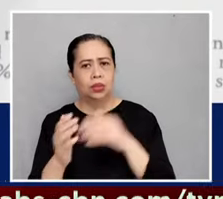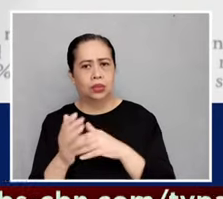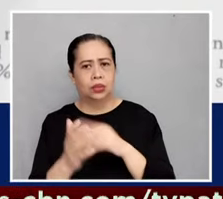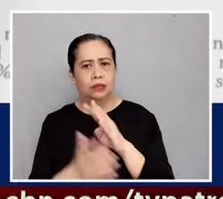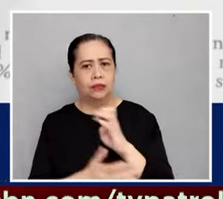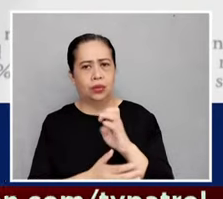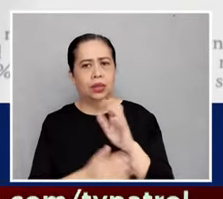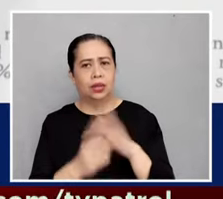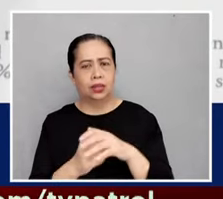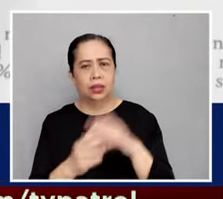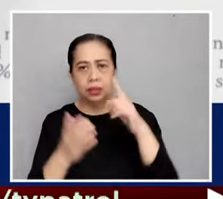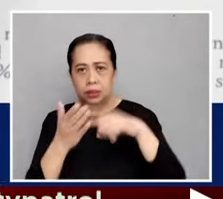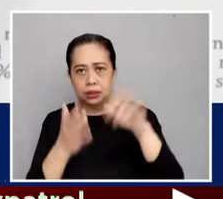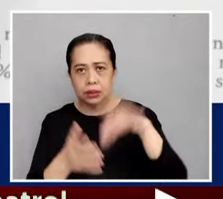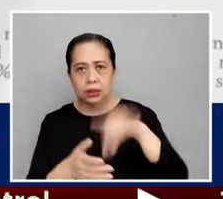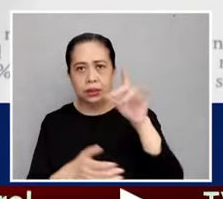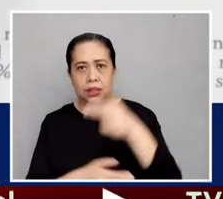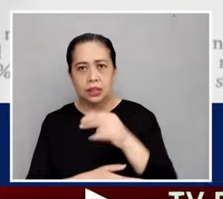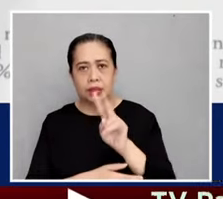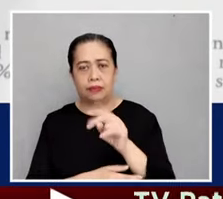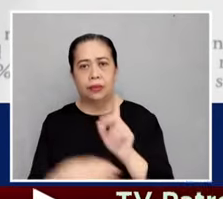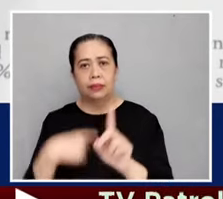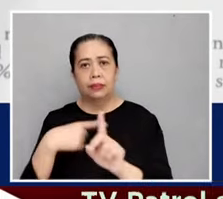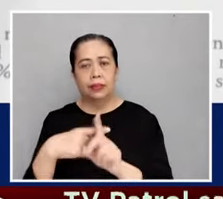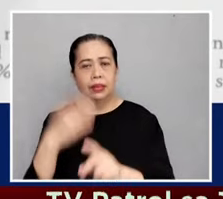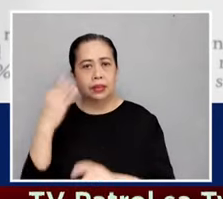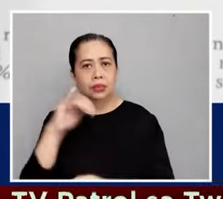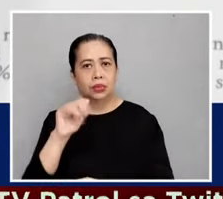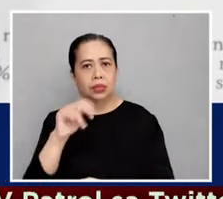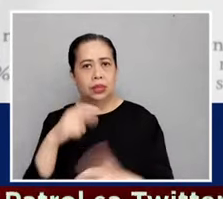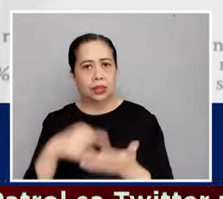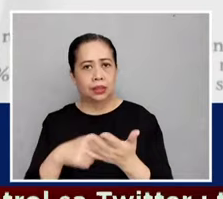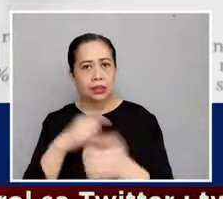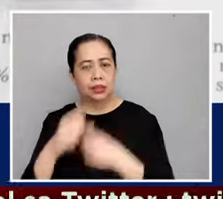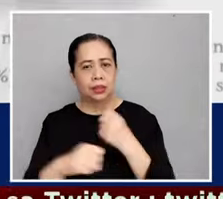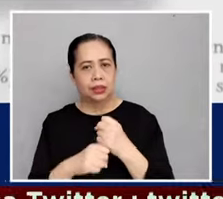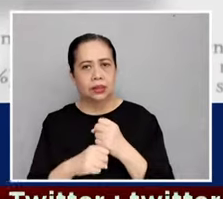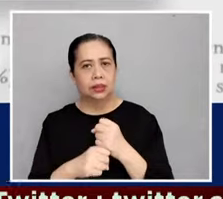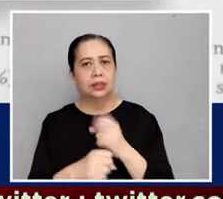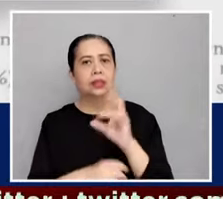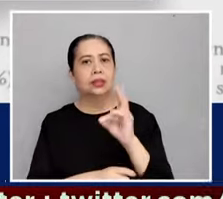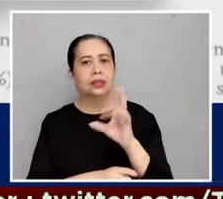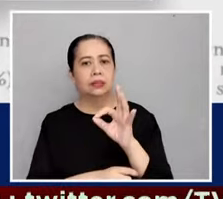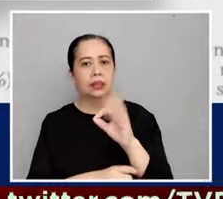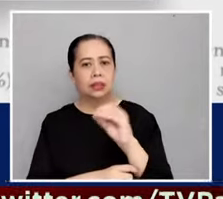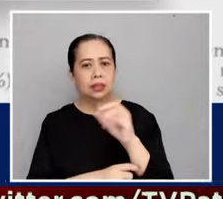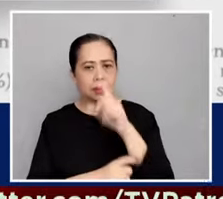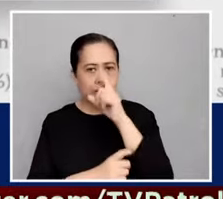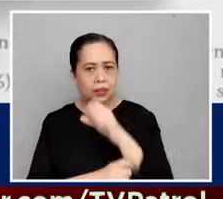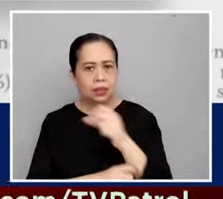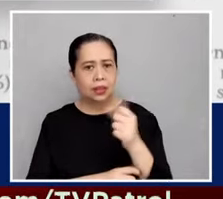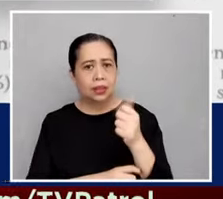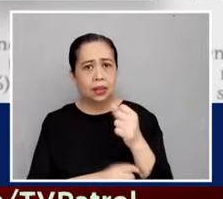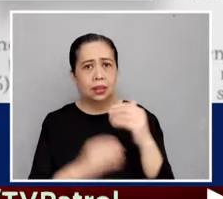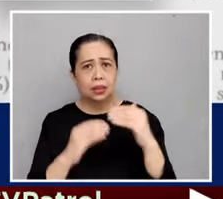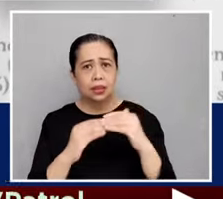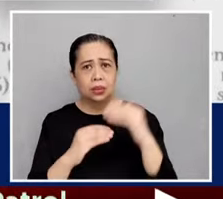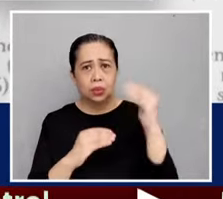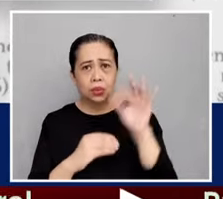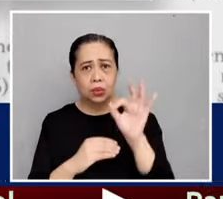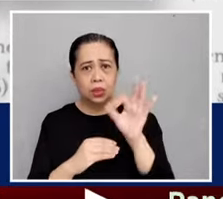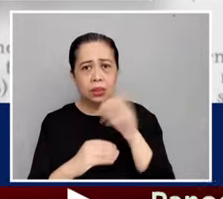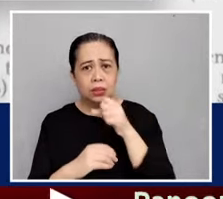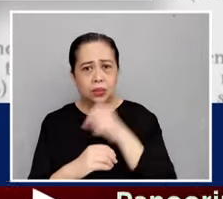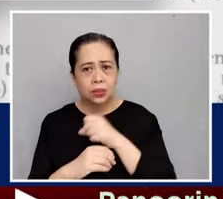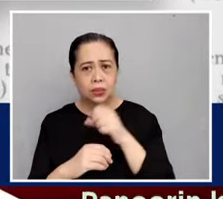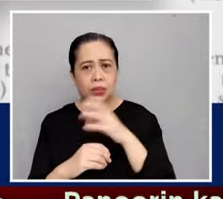na na-diagnose bilang HIV positive noong Enero nitong taon, 79 sa kanila ay edad 10 hanggang 19 years